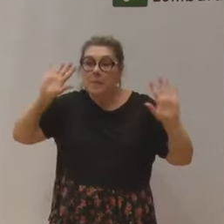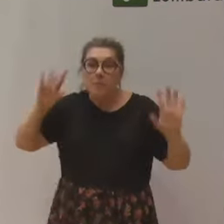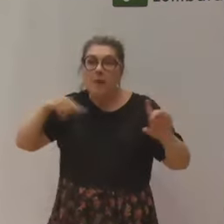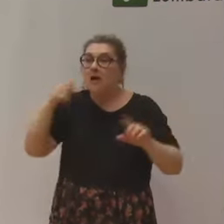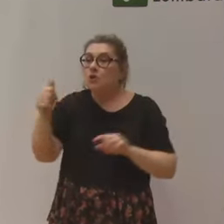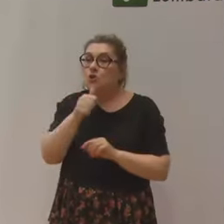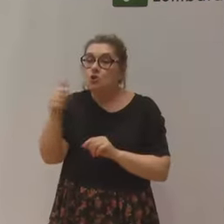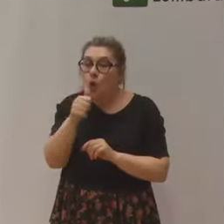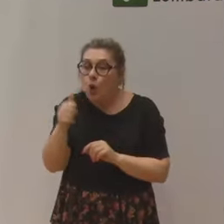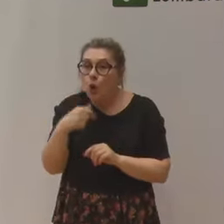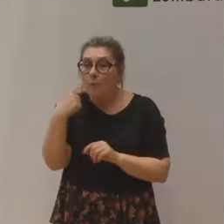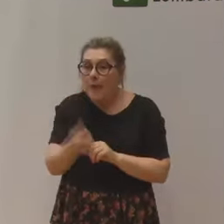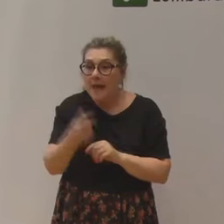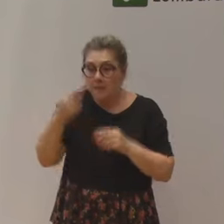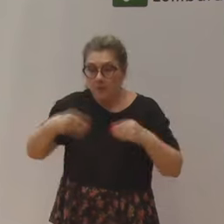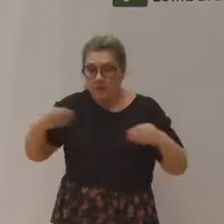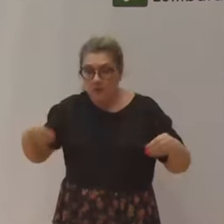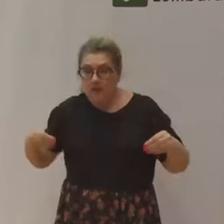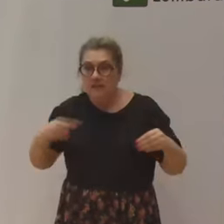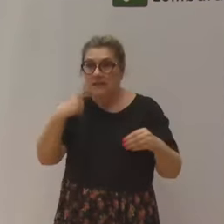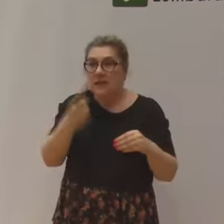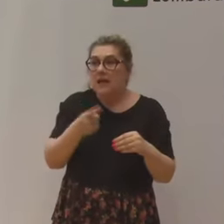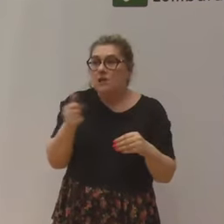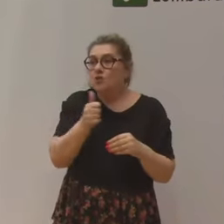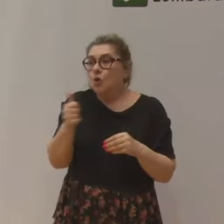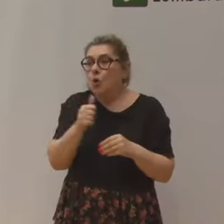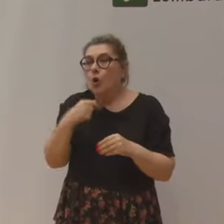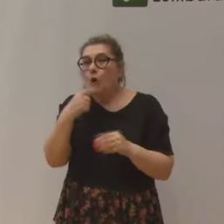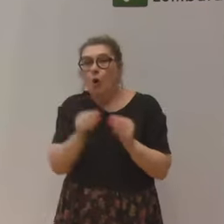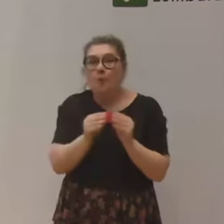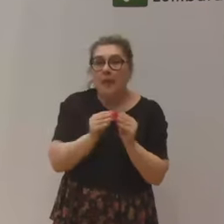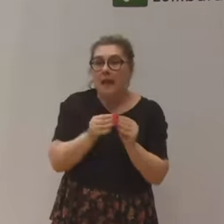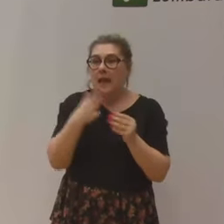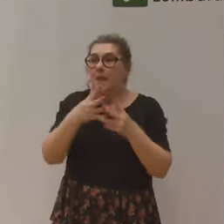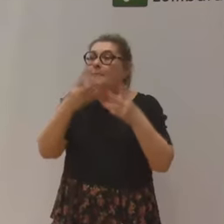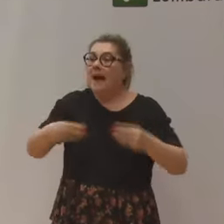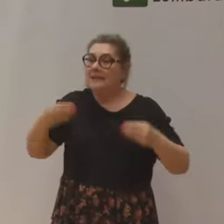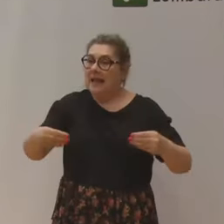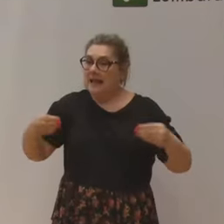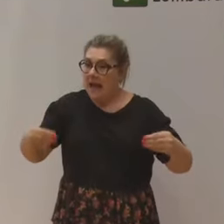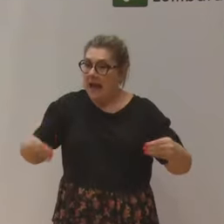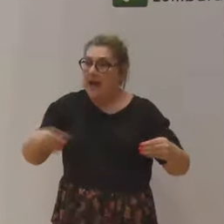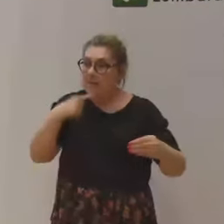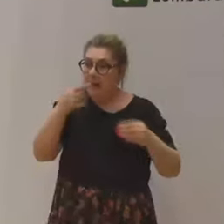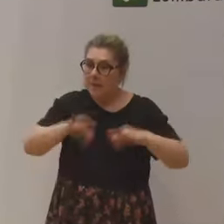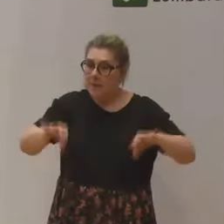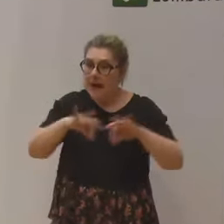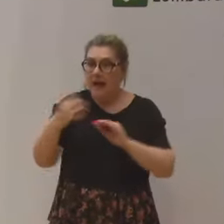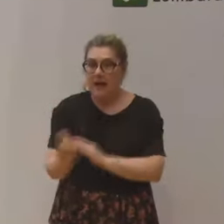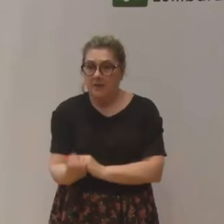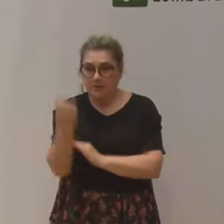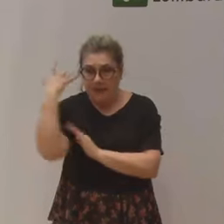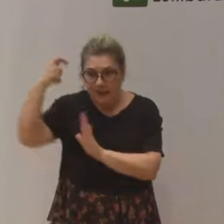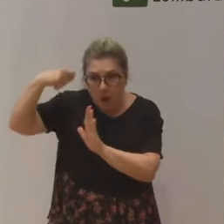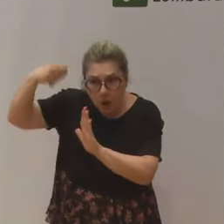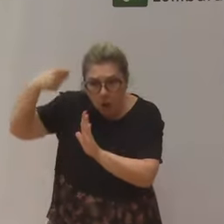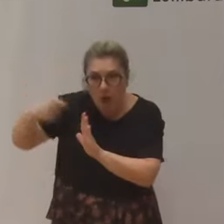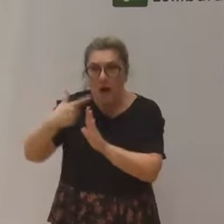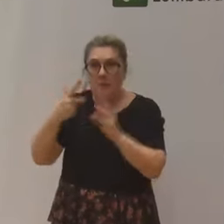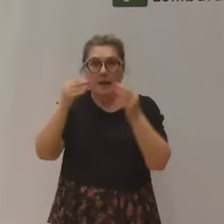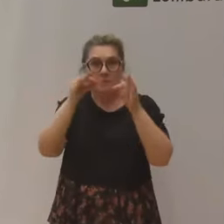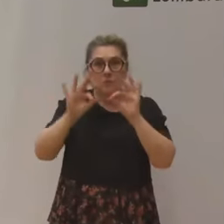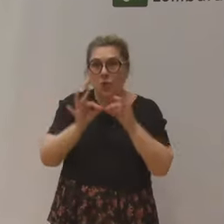nella parte, senza sminuire il loro lavoro, come dire, materiale nella preparazione dei video,